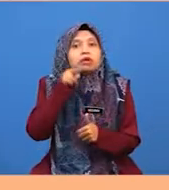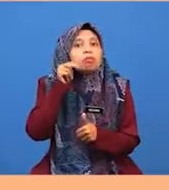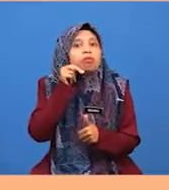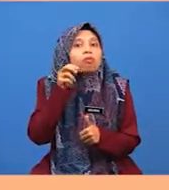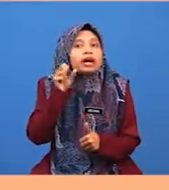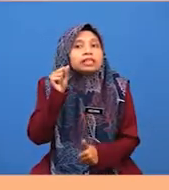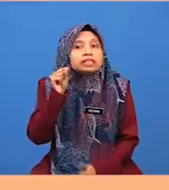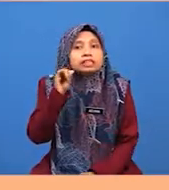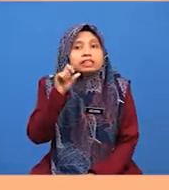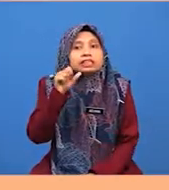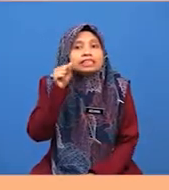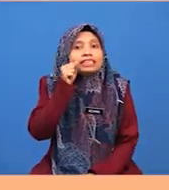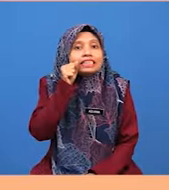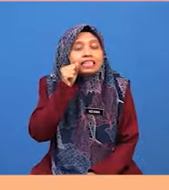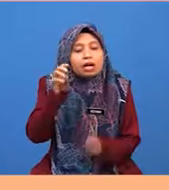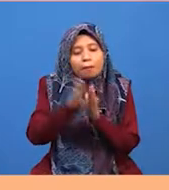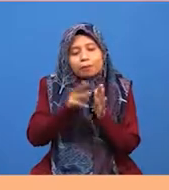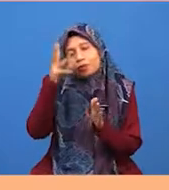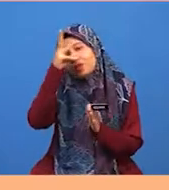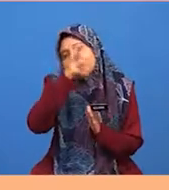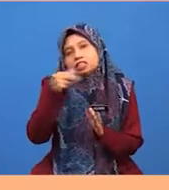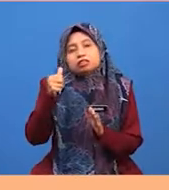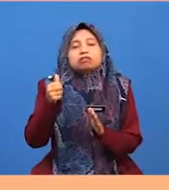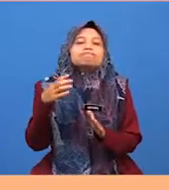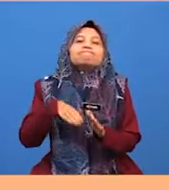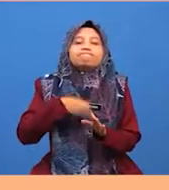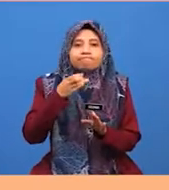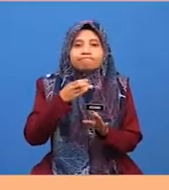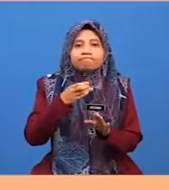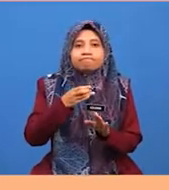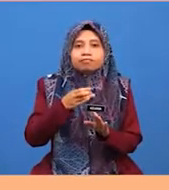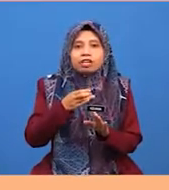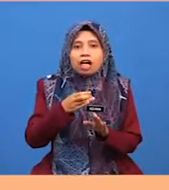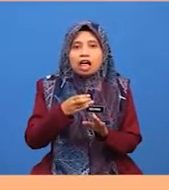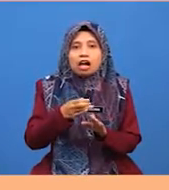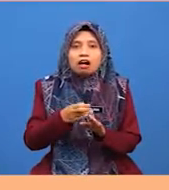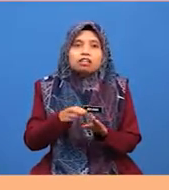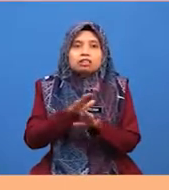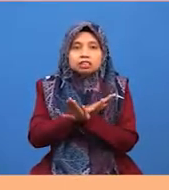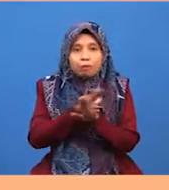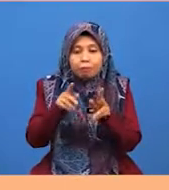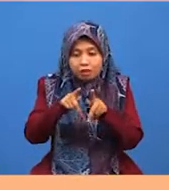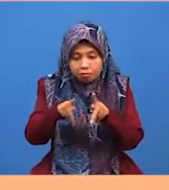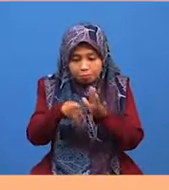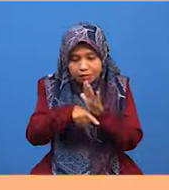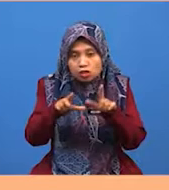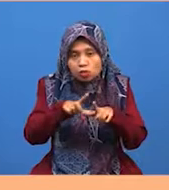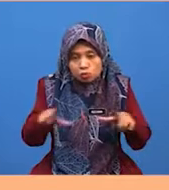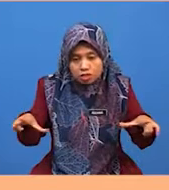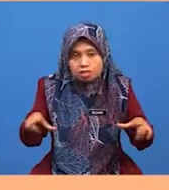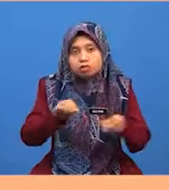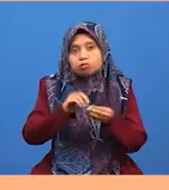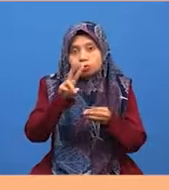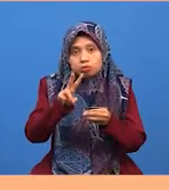Siti berwajah ceria. Subjek tanpa perluasan kedua, Puan